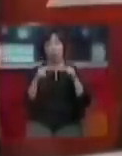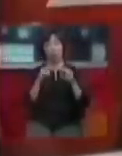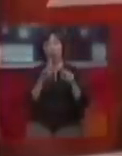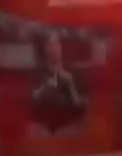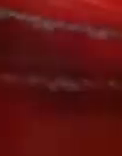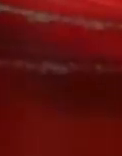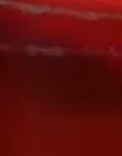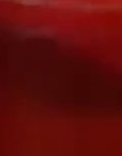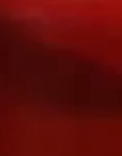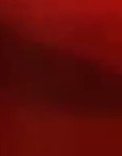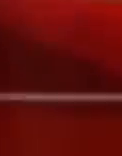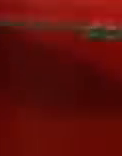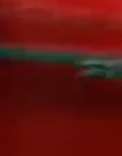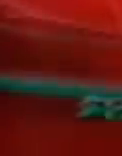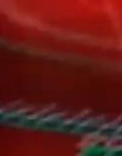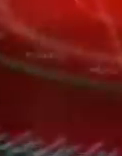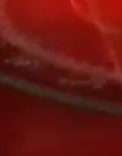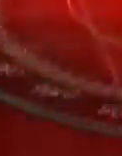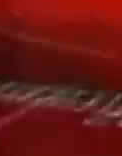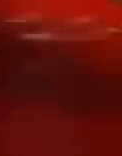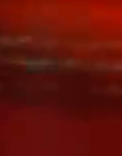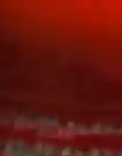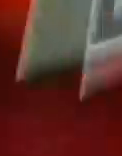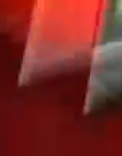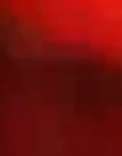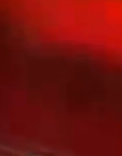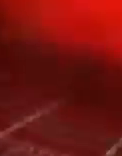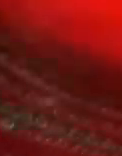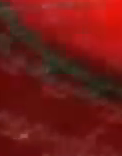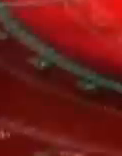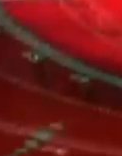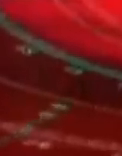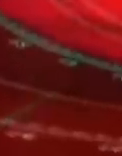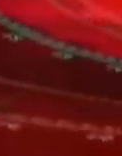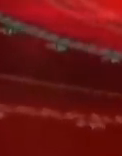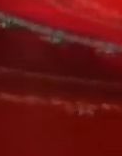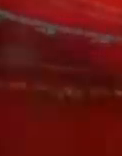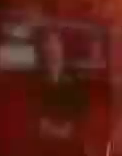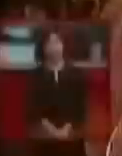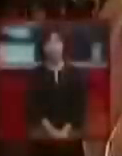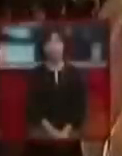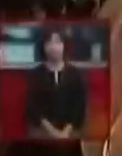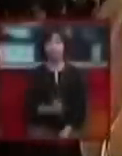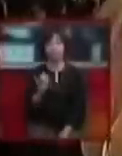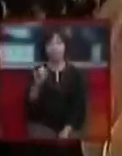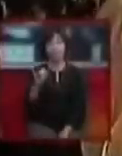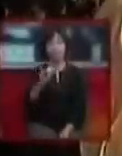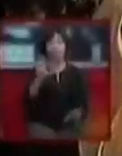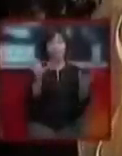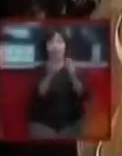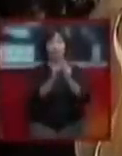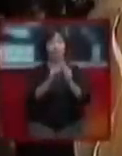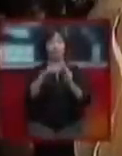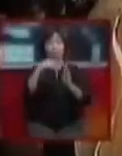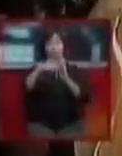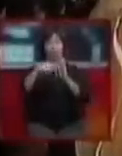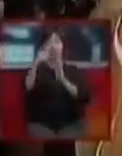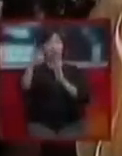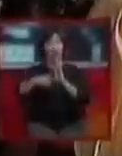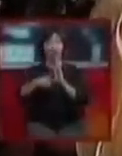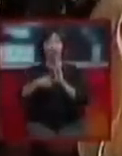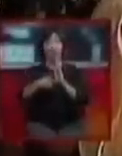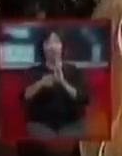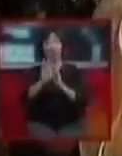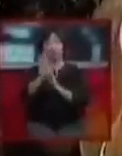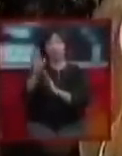ng pambansa, may live report si Royces Nagit. Royces. Yes, Cheryl, inabot nga ng halos isa't